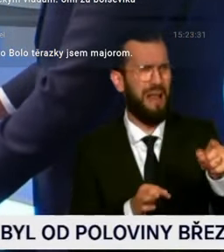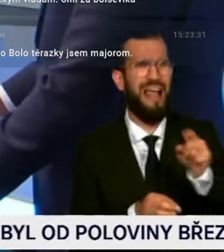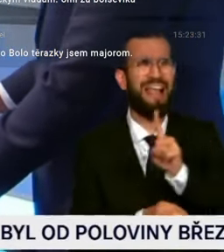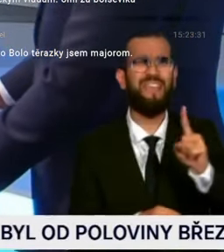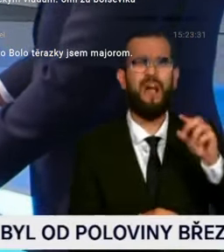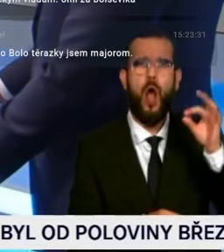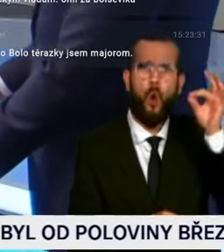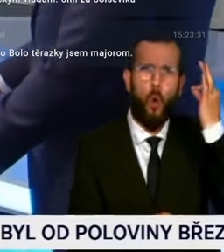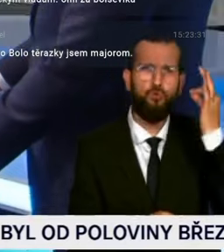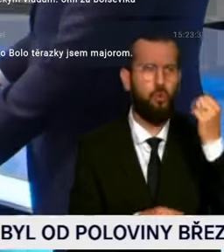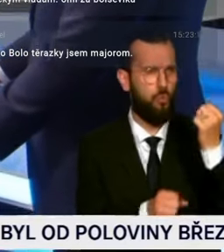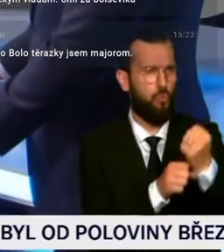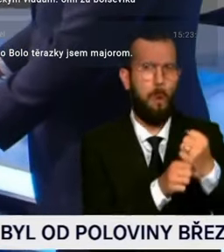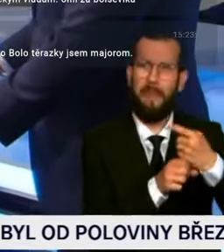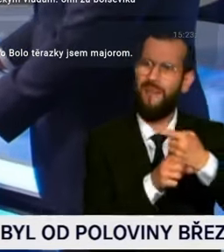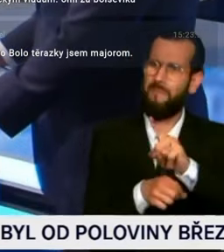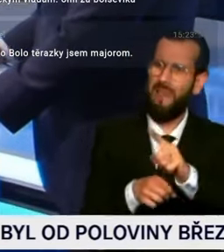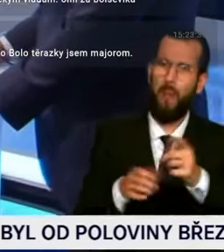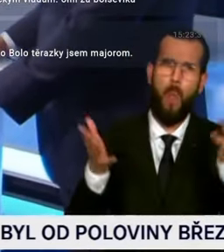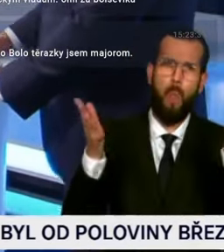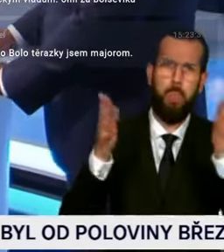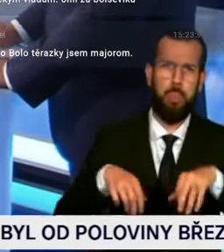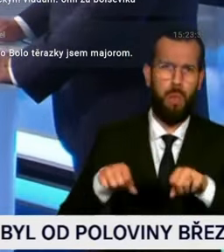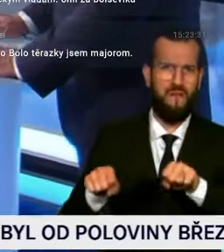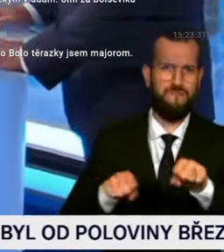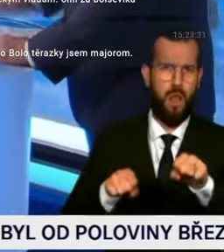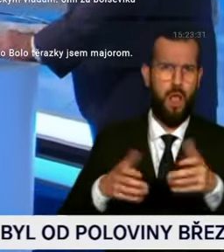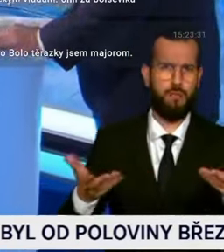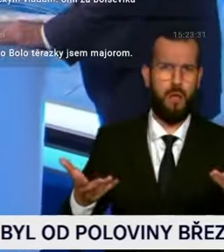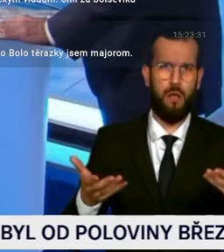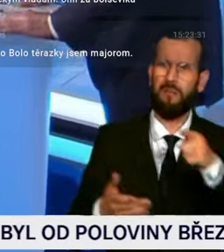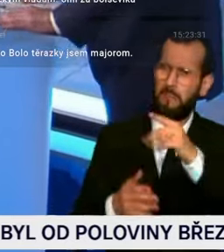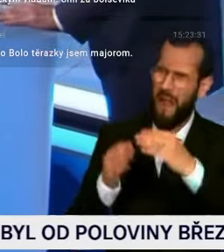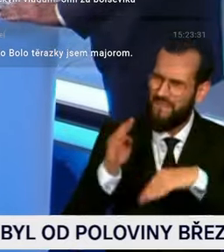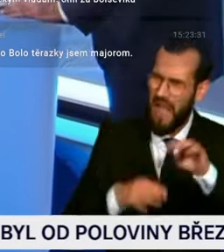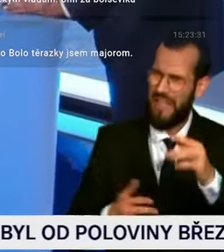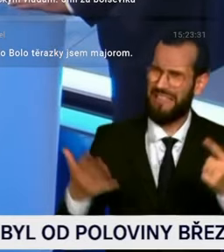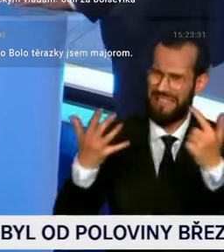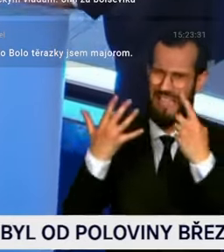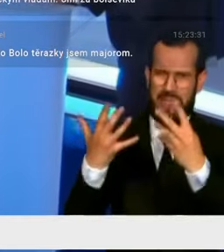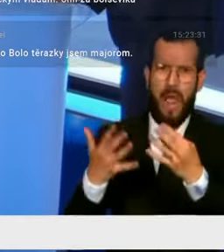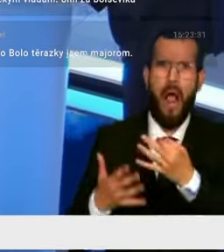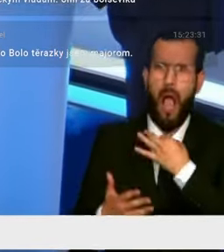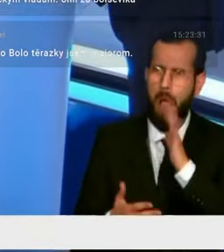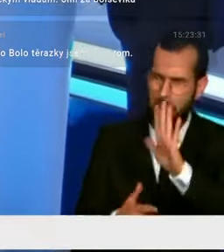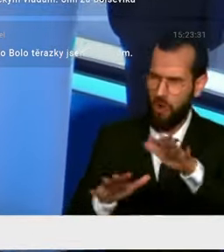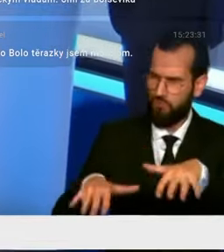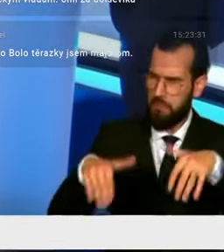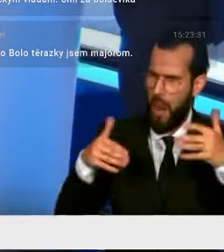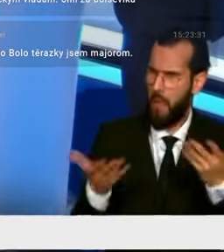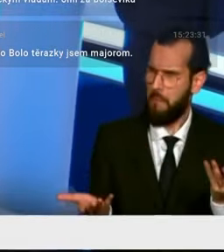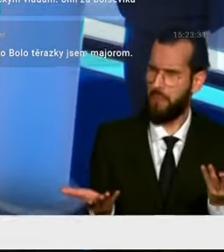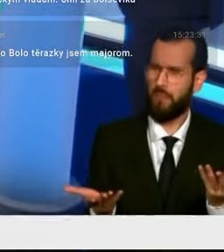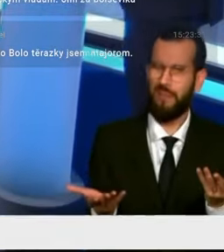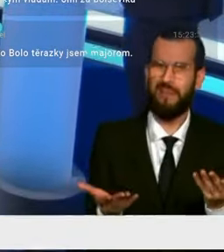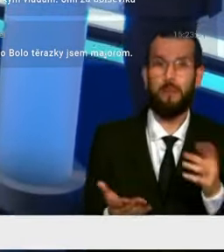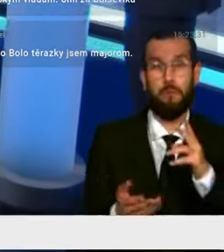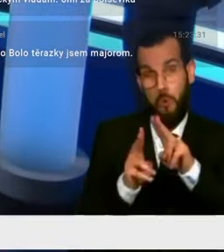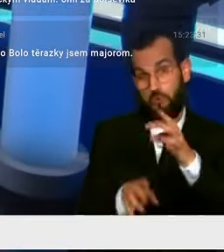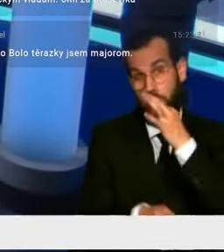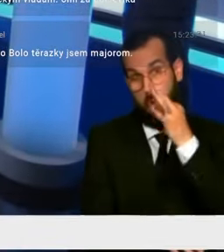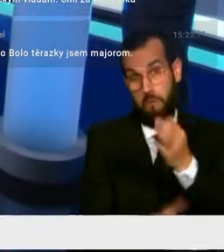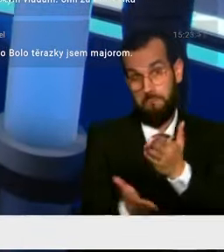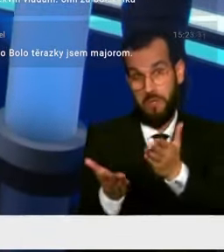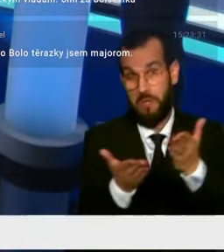započať rozpad tej koalícii keď hovoríte že ste Teda jednotní máte väčšinu máte 79 hlasov parlamente my Myslel som že sa ho opýtate